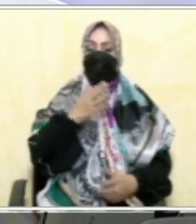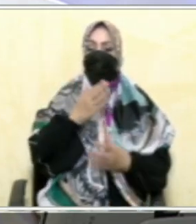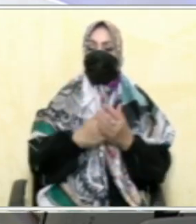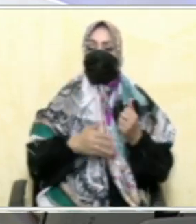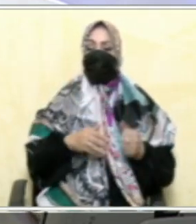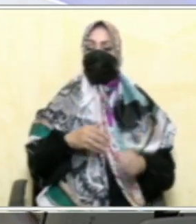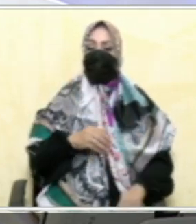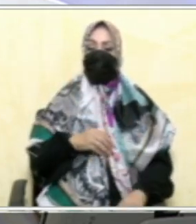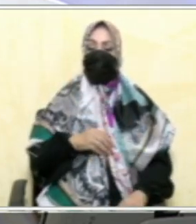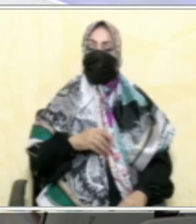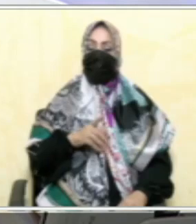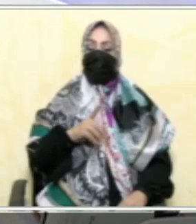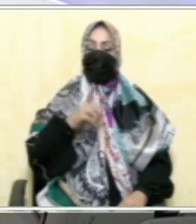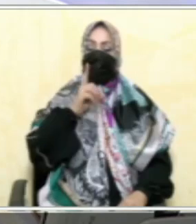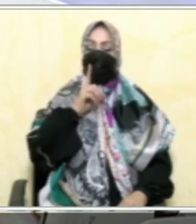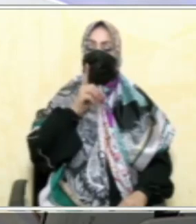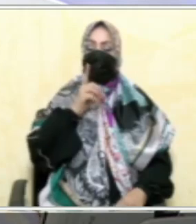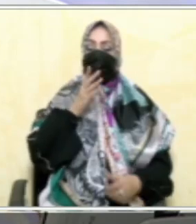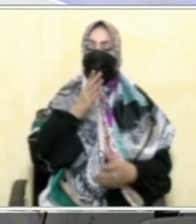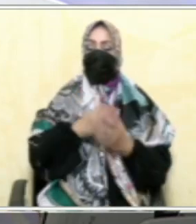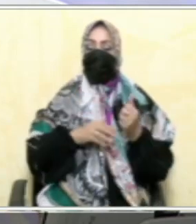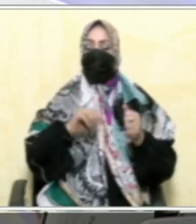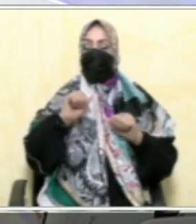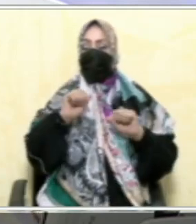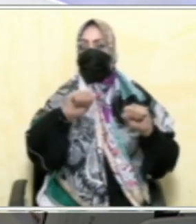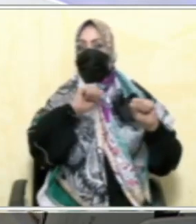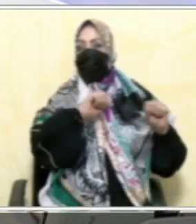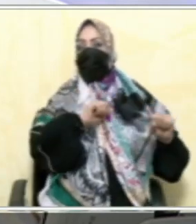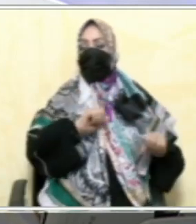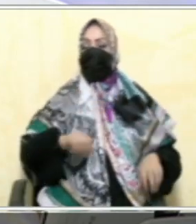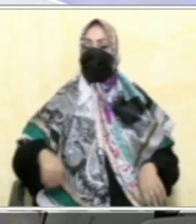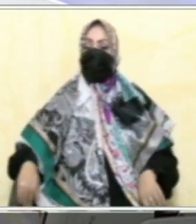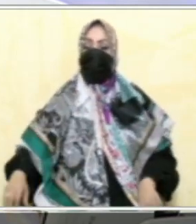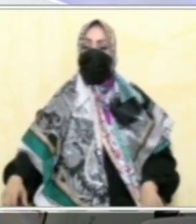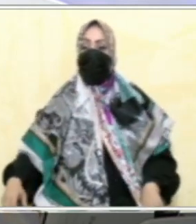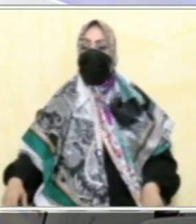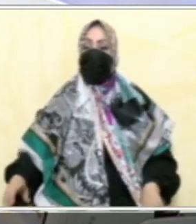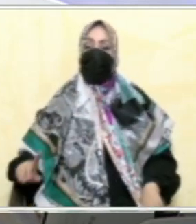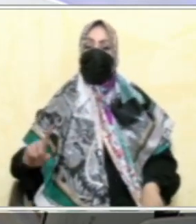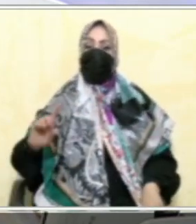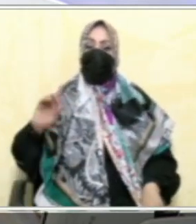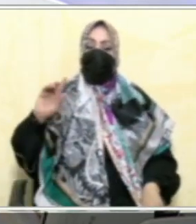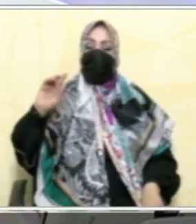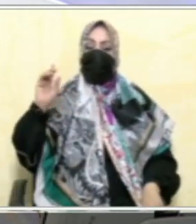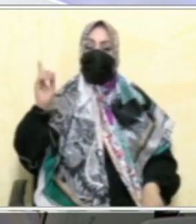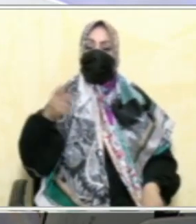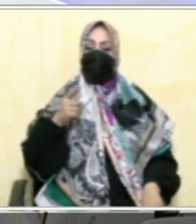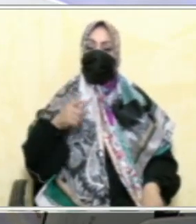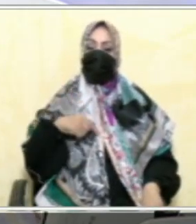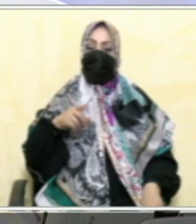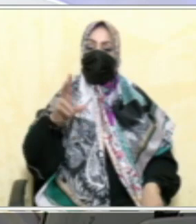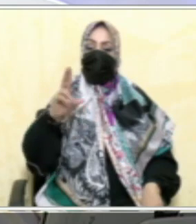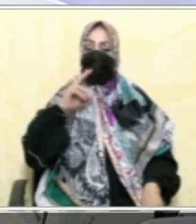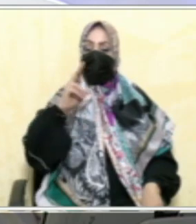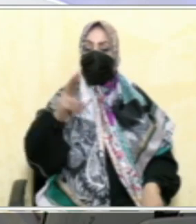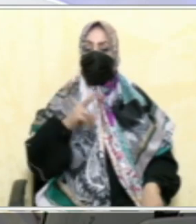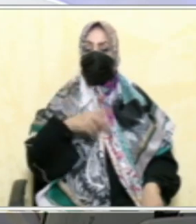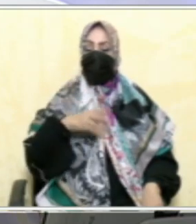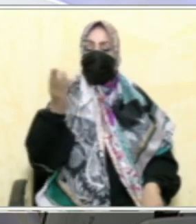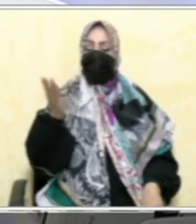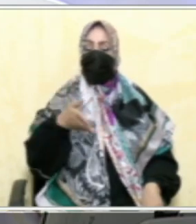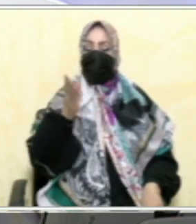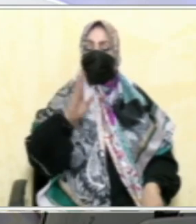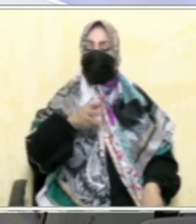وعند بعض المدارس لا يضربون ولا يعنفون وينجحون الترتيب الأول، ولهم الصدارة في